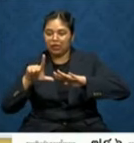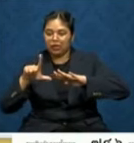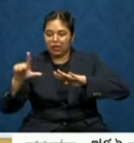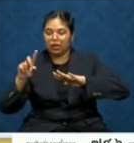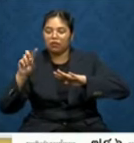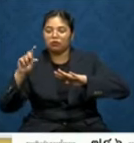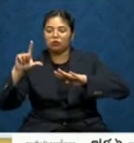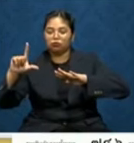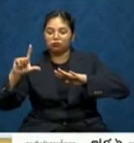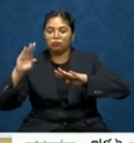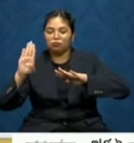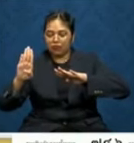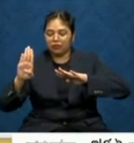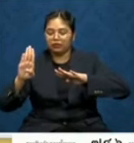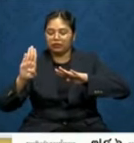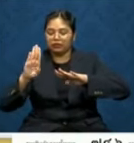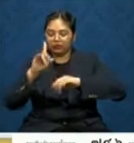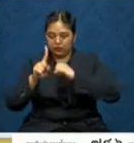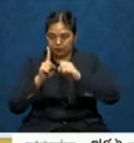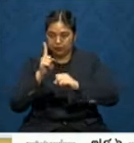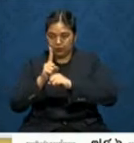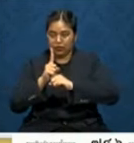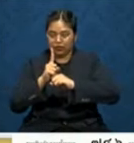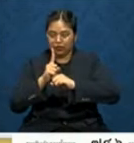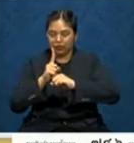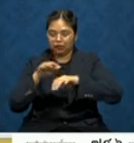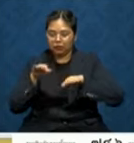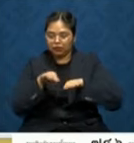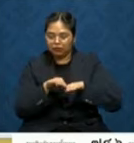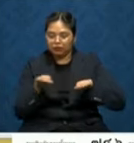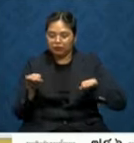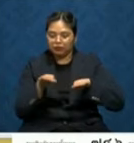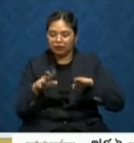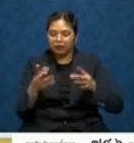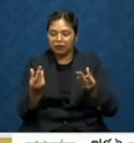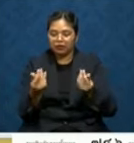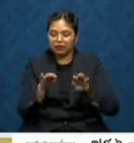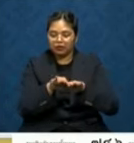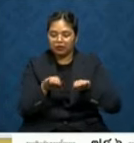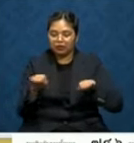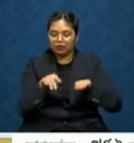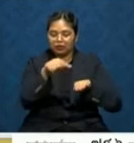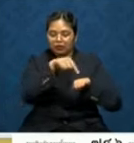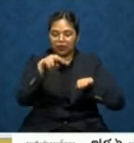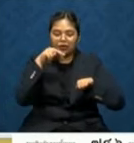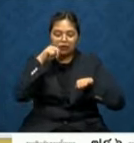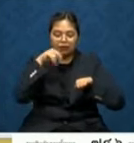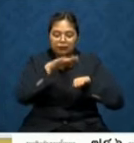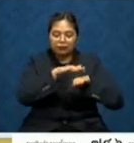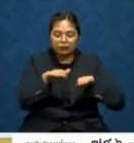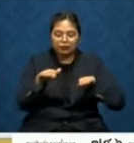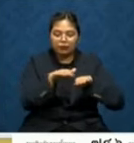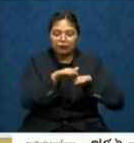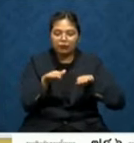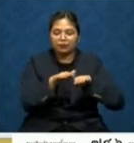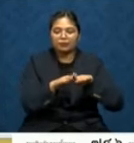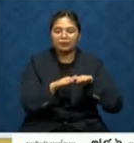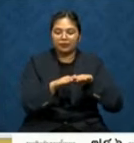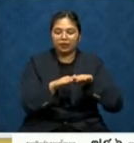ลูกบาศก์เมตรต่อปีเนี่ยจะเป็นน้ำผิวดินในน้ำผิวดินประเทศไทยนั้น